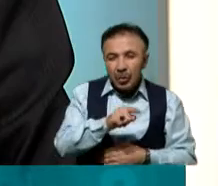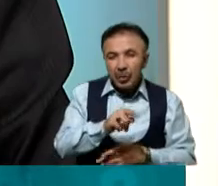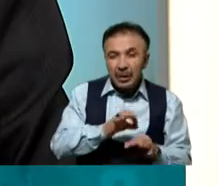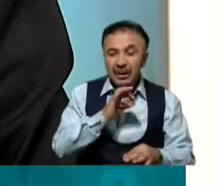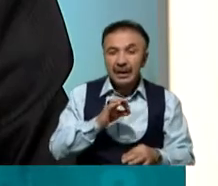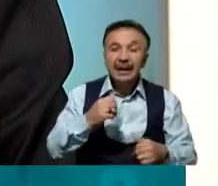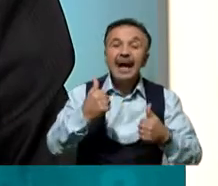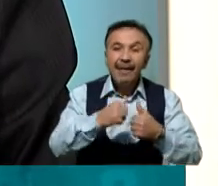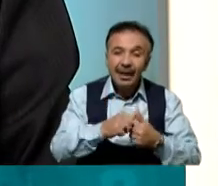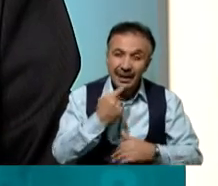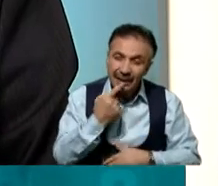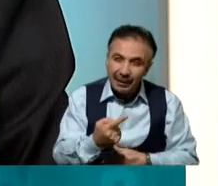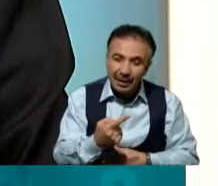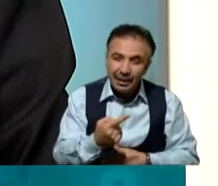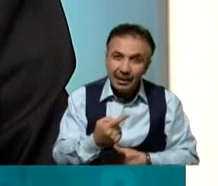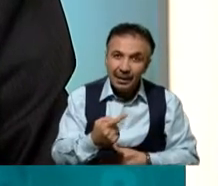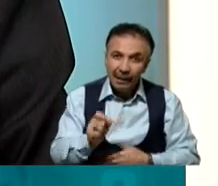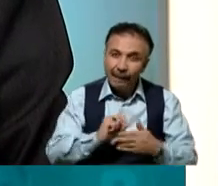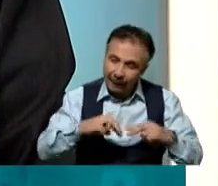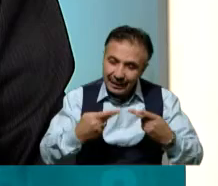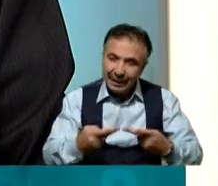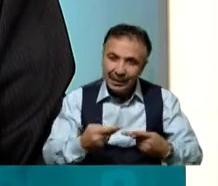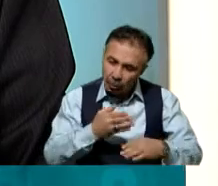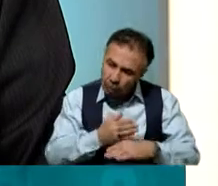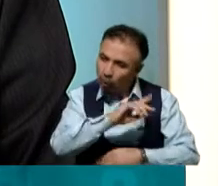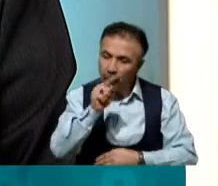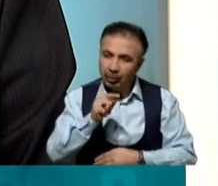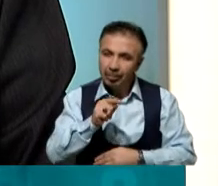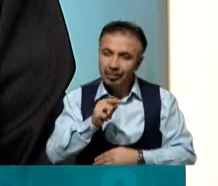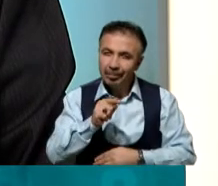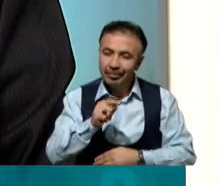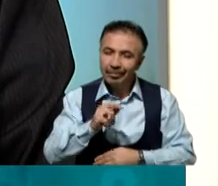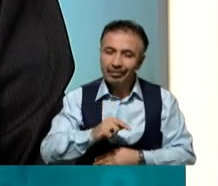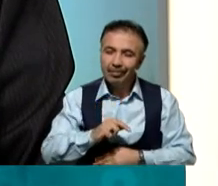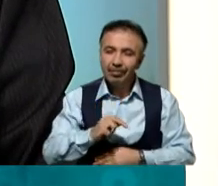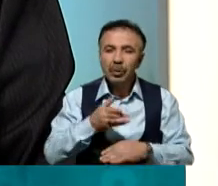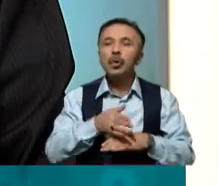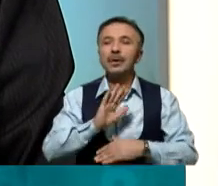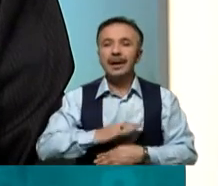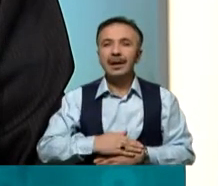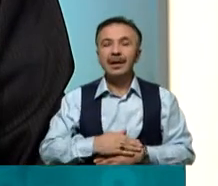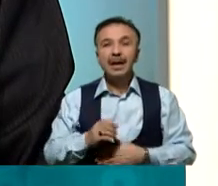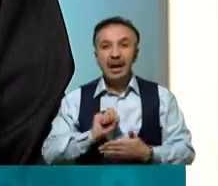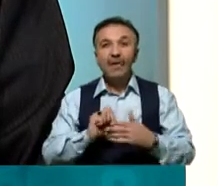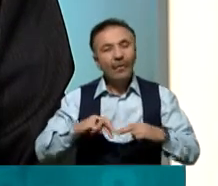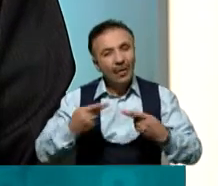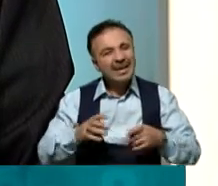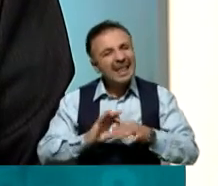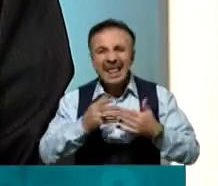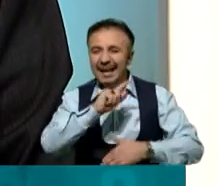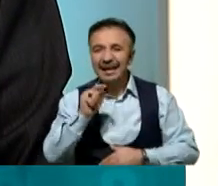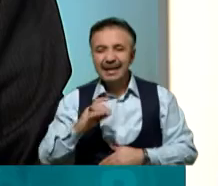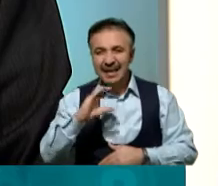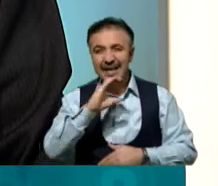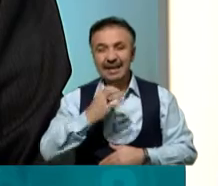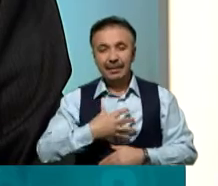bir vasiyet geçerli değil. Yani vasiyet nedir? İslam'da kişinin sahip